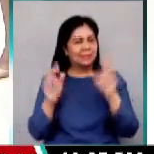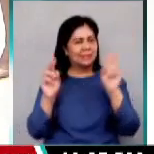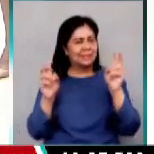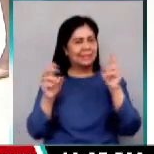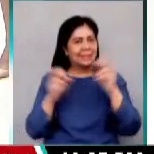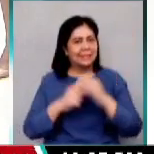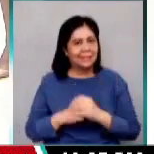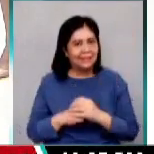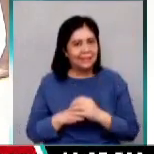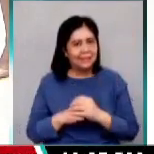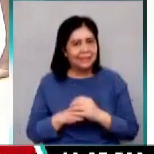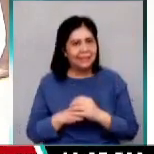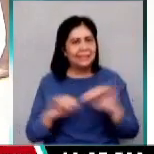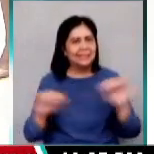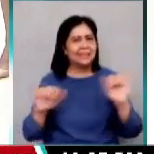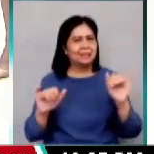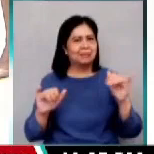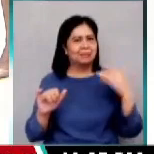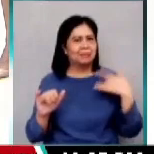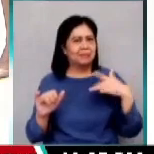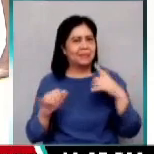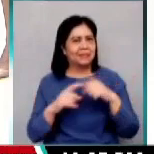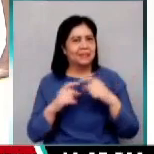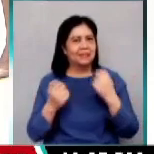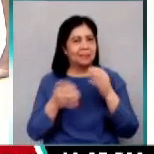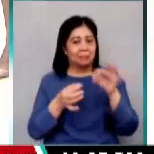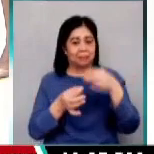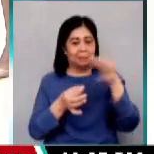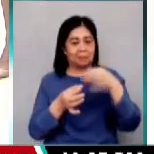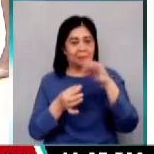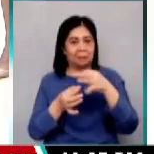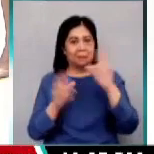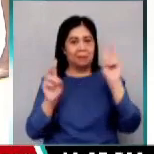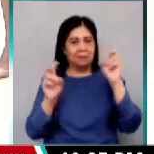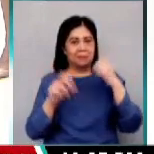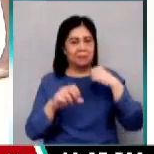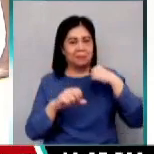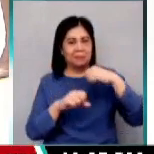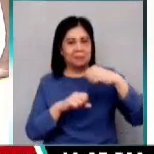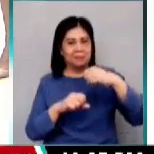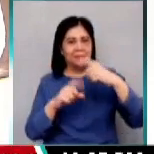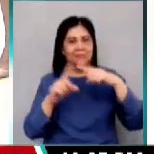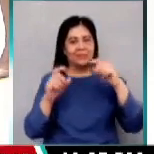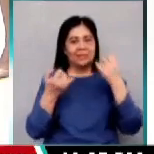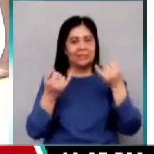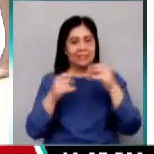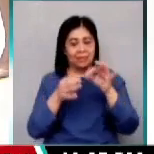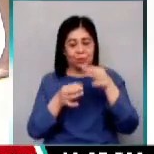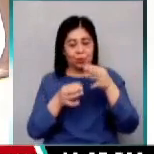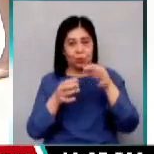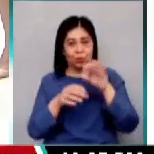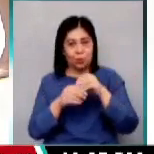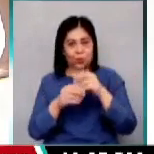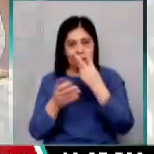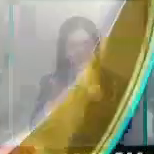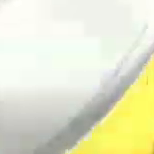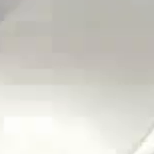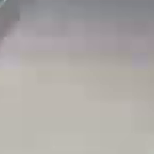forma rin. Yung may burdang ipinaglalaban. Ang mga isyong nakatahi dyan, sinilip ni Von Aquino.